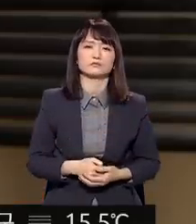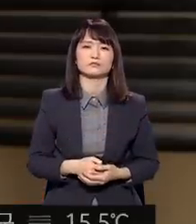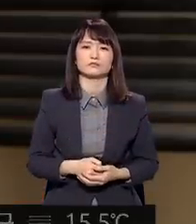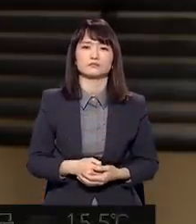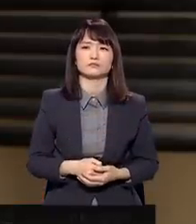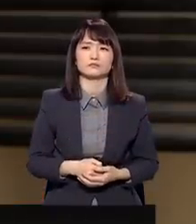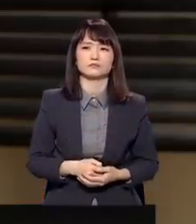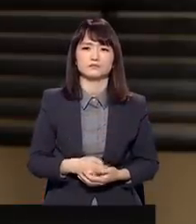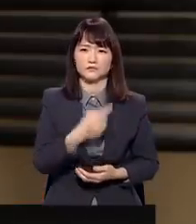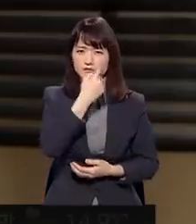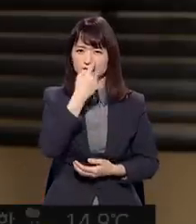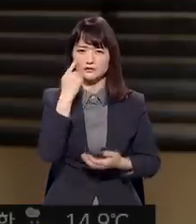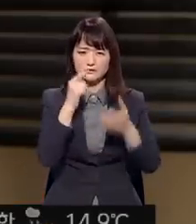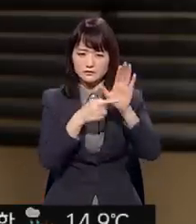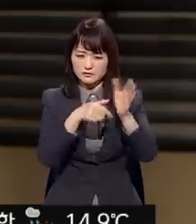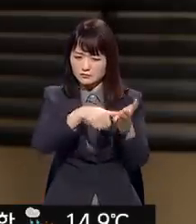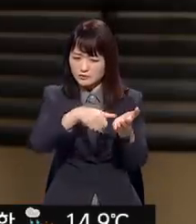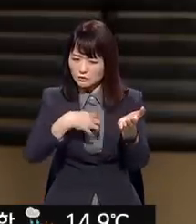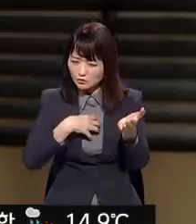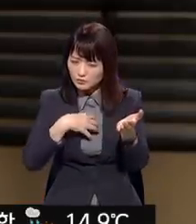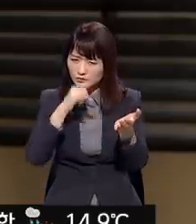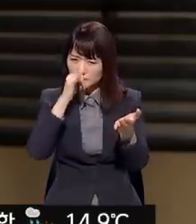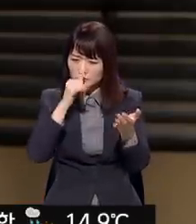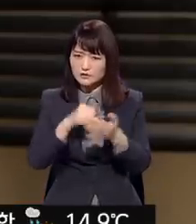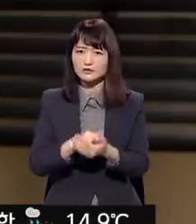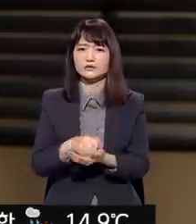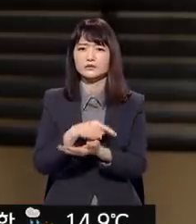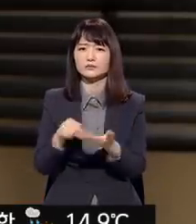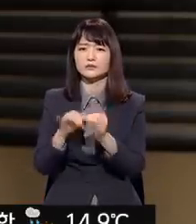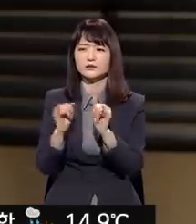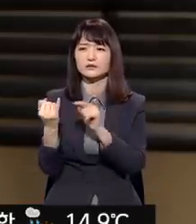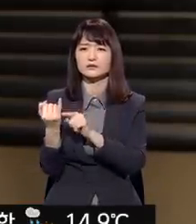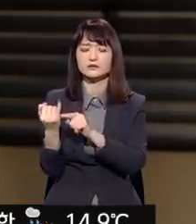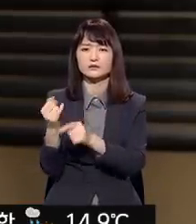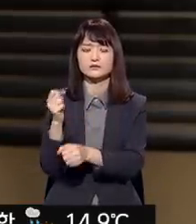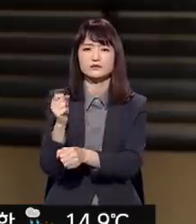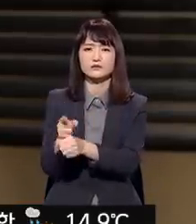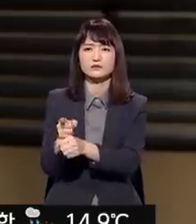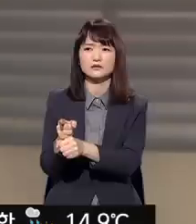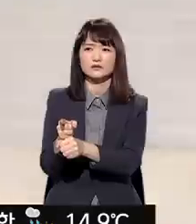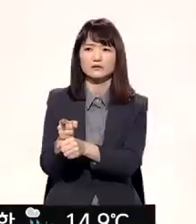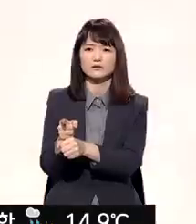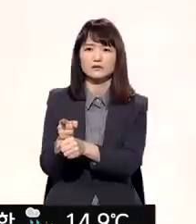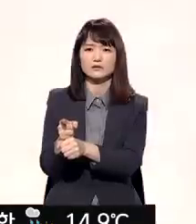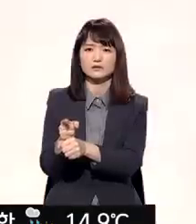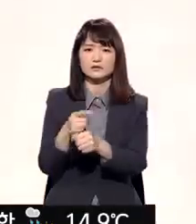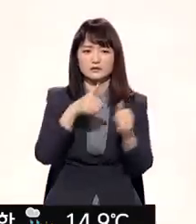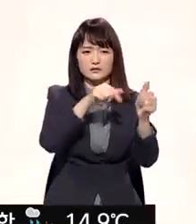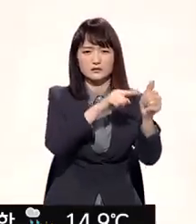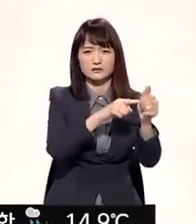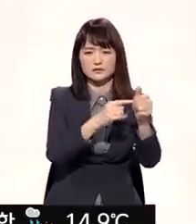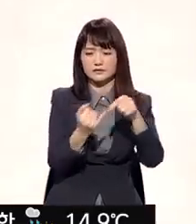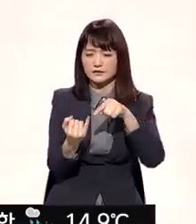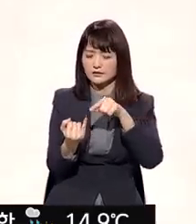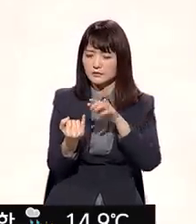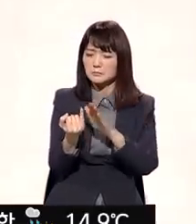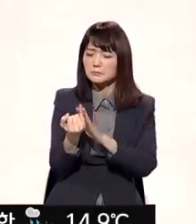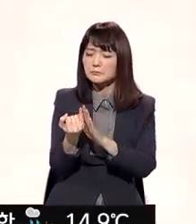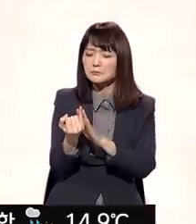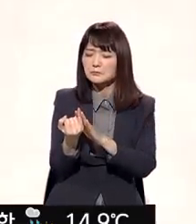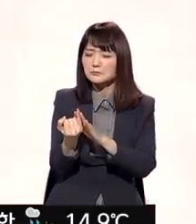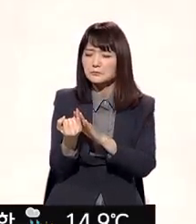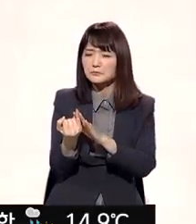하더라도 증거인멸 우려는 있는 것 같은데 일단 피해 제자 같은 경우도 이미 강 씨 측에 해유 시도가